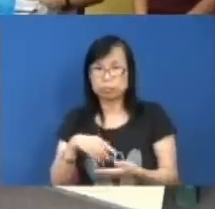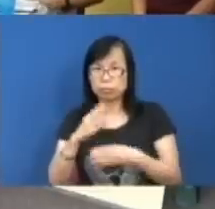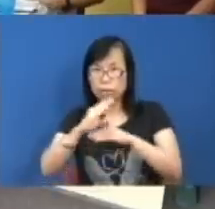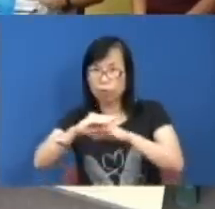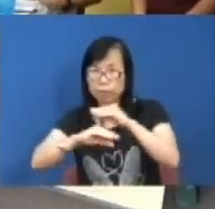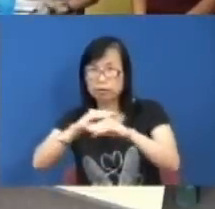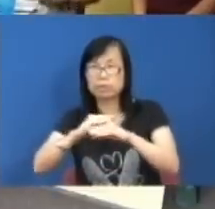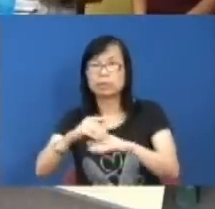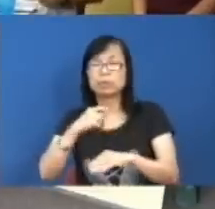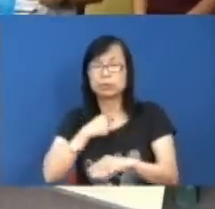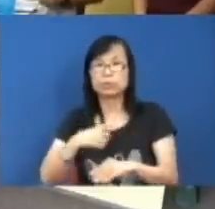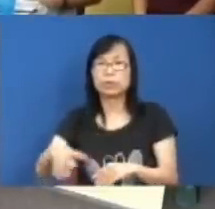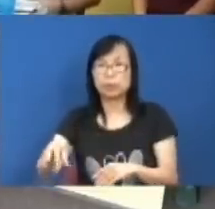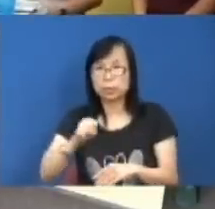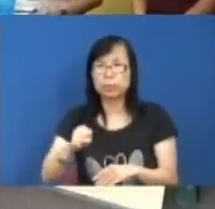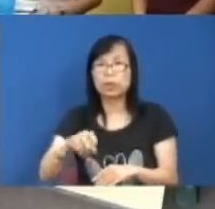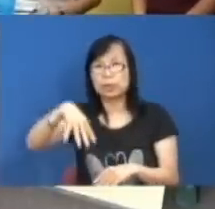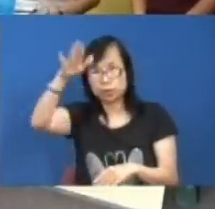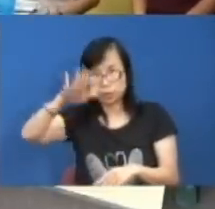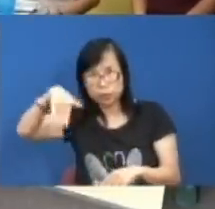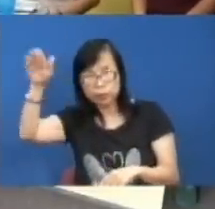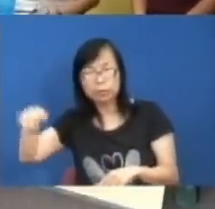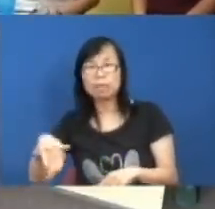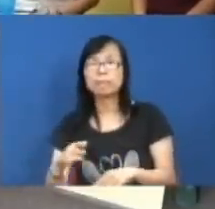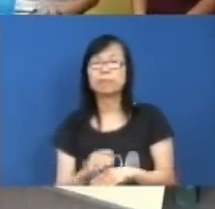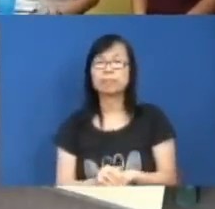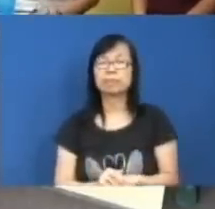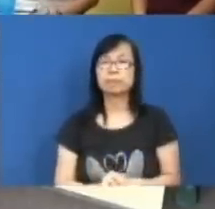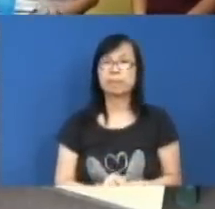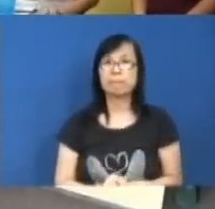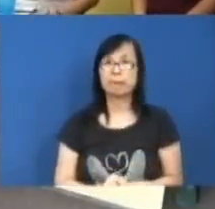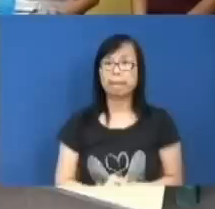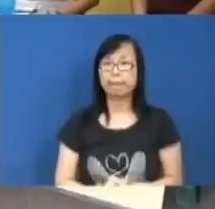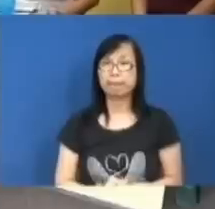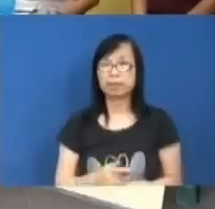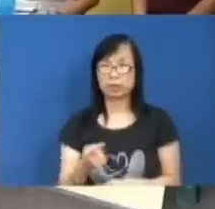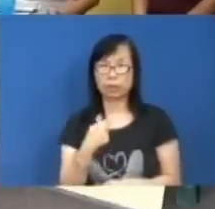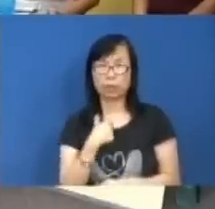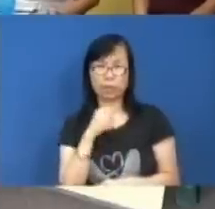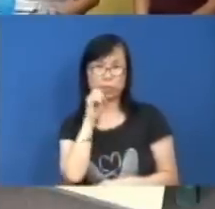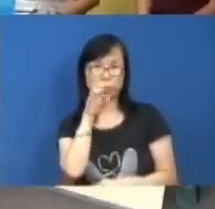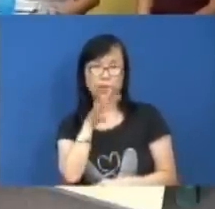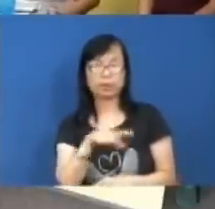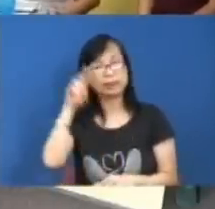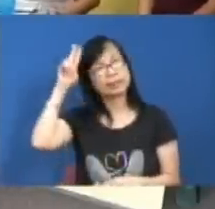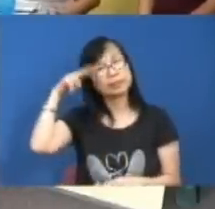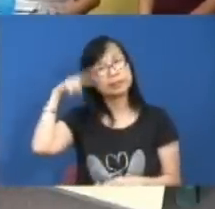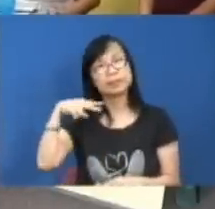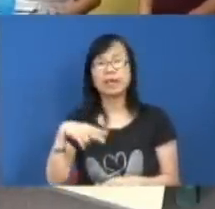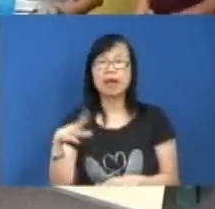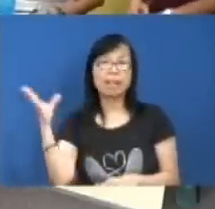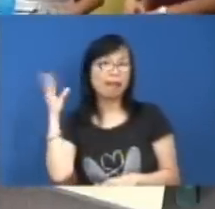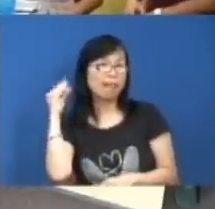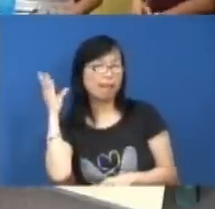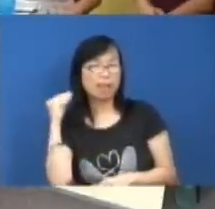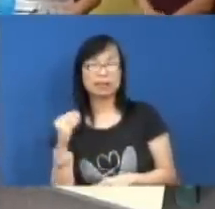驟，用嚟確保嗰個油漆個附著力啦。 係咯。咁對我嚟講咧，因為我成日都喺坊間聽到你